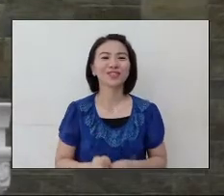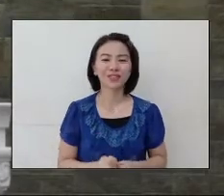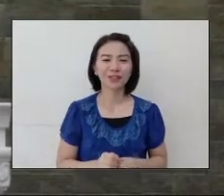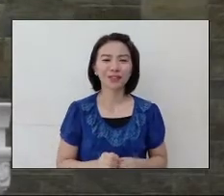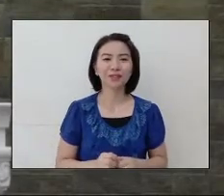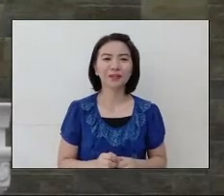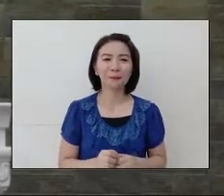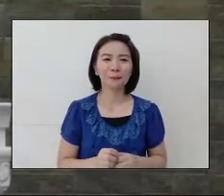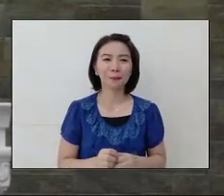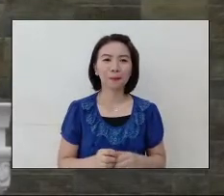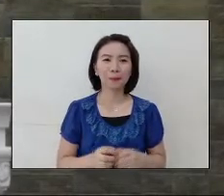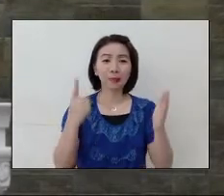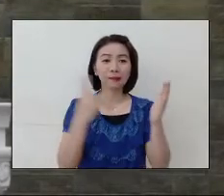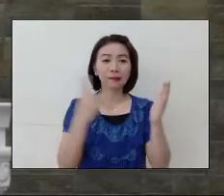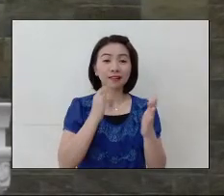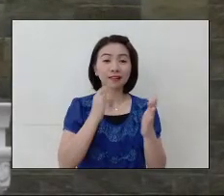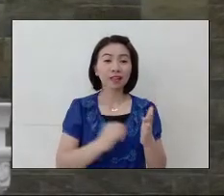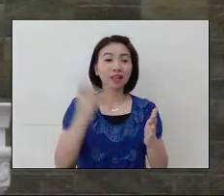is a